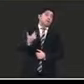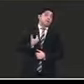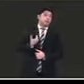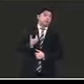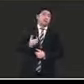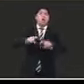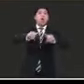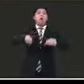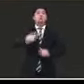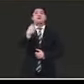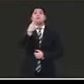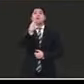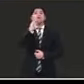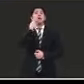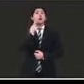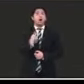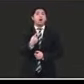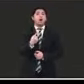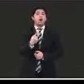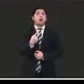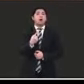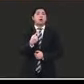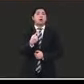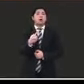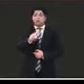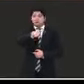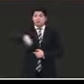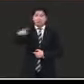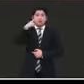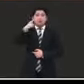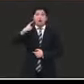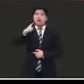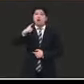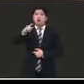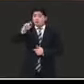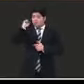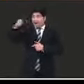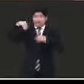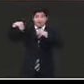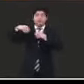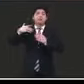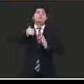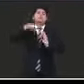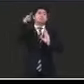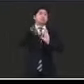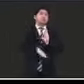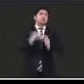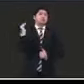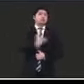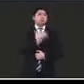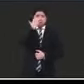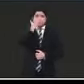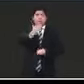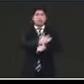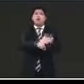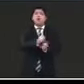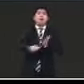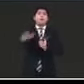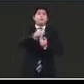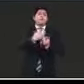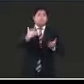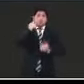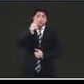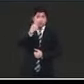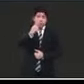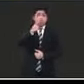arsa fiyatlarını piyasa bedelinin çok altında bir şekilde vatandaşlarımıza sunmakla kalmayıp